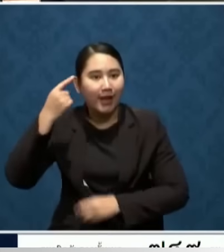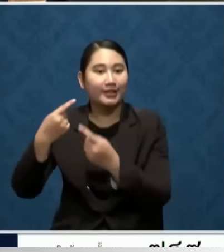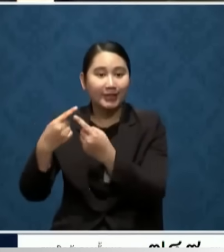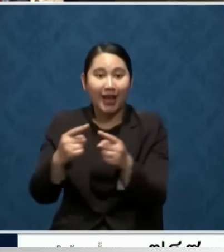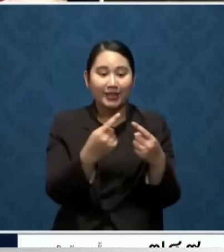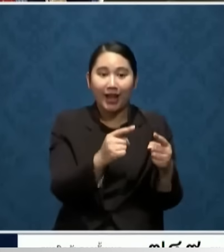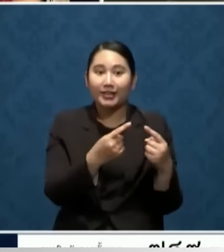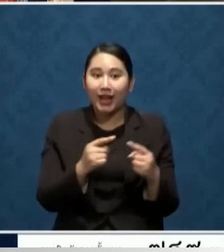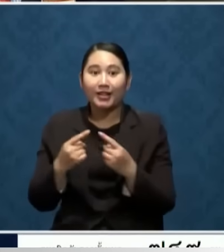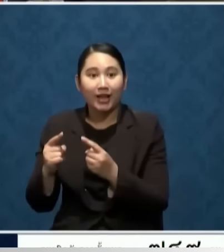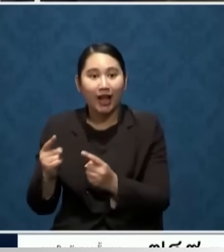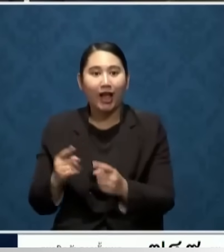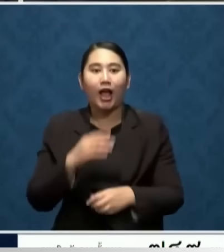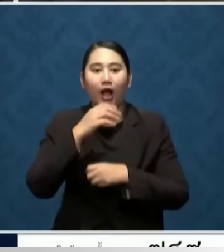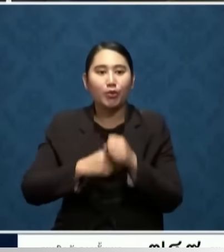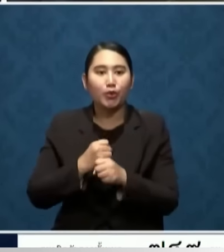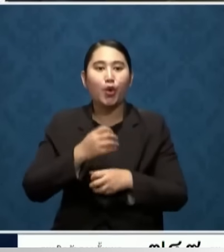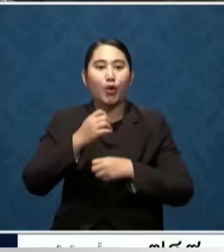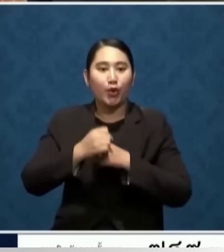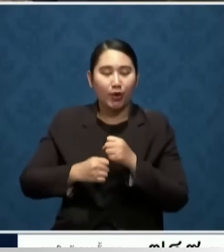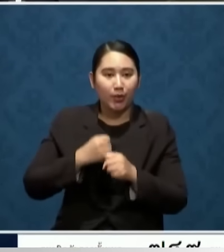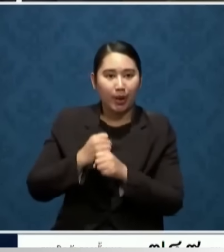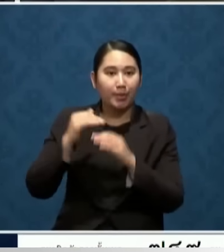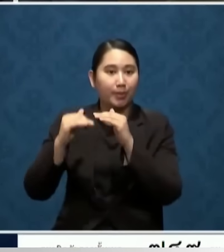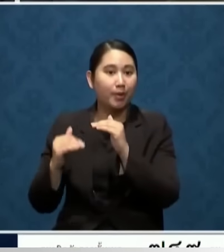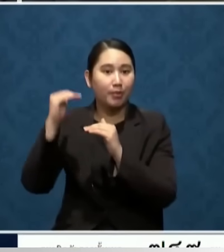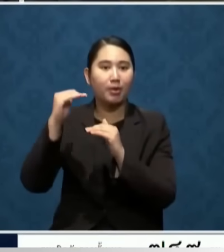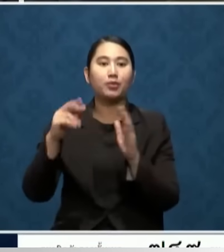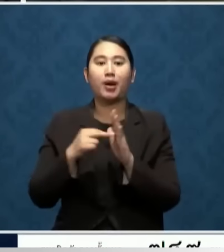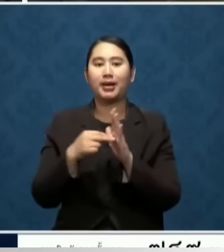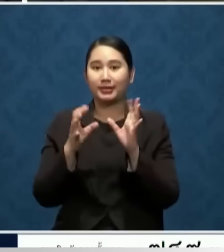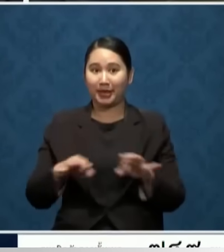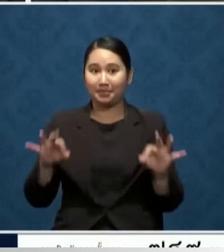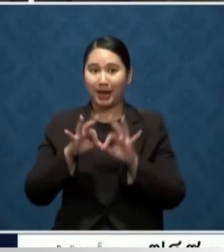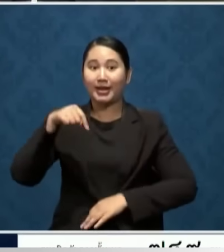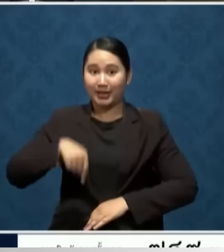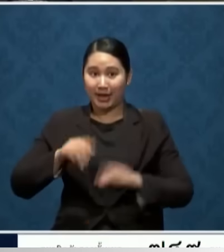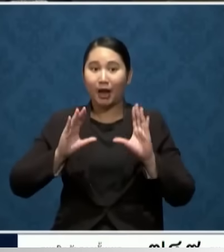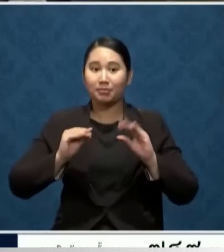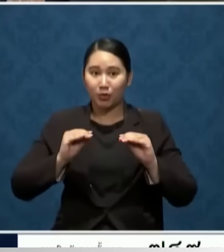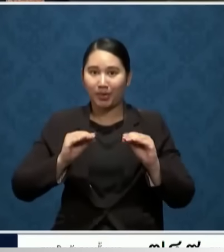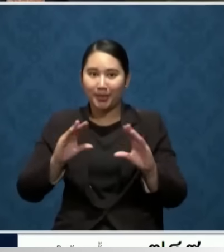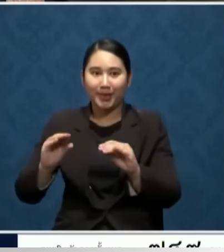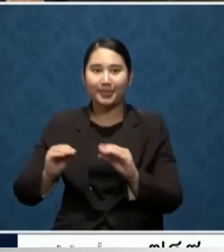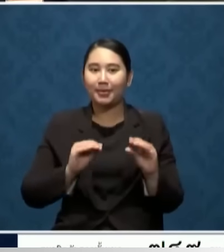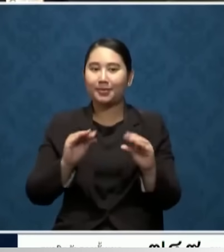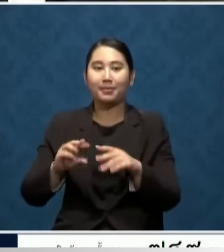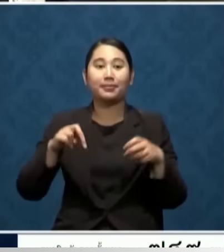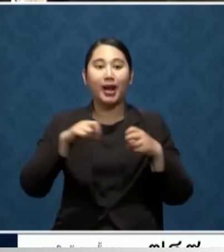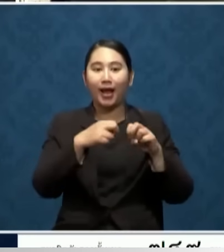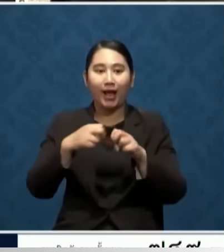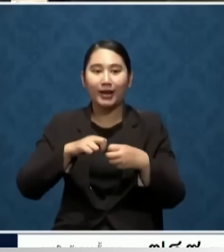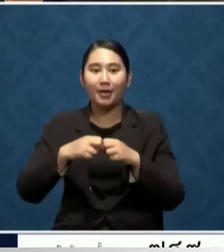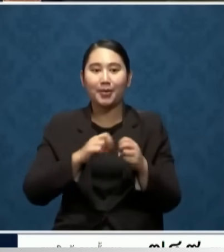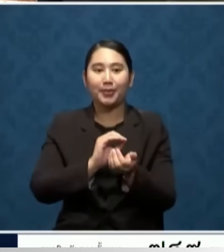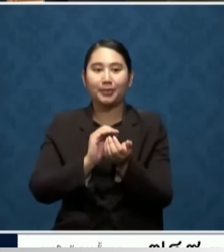คิดอีกแบบนึงคนที่อายุน้อยมากกว่าผมก็อาจจะคิดอีกแบบนึงนี่คือหน้าที่ของสภาผู้แทนราษฎรในการแก้ไขข้อขัดแย้งผู้